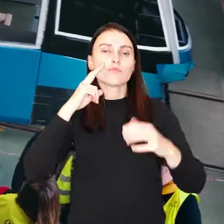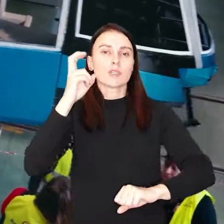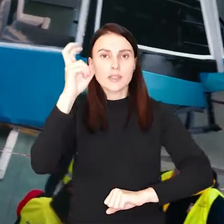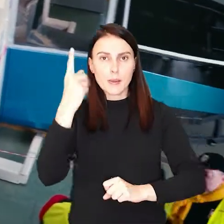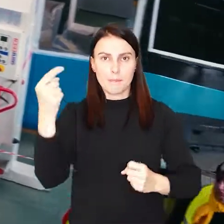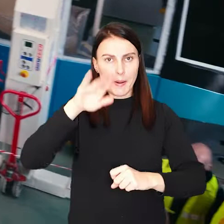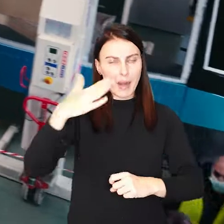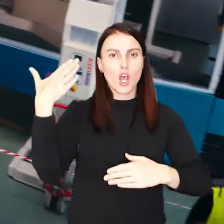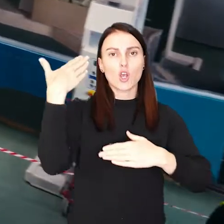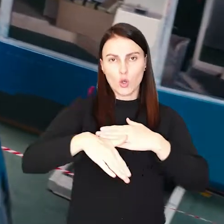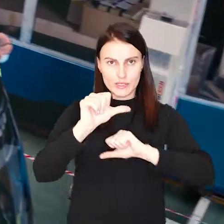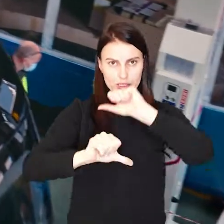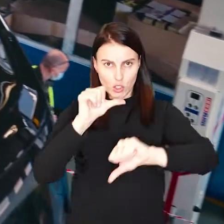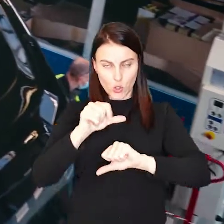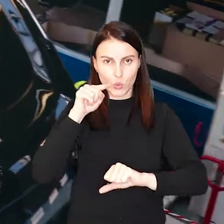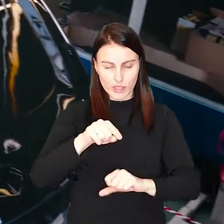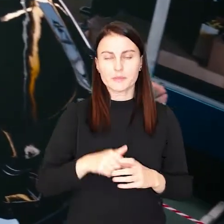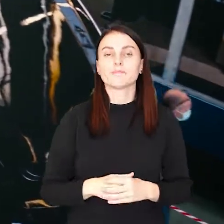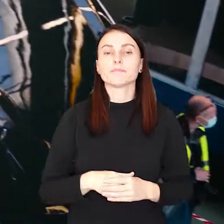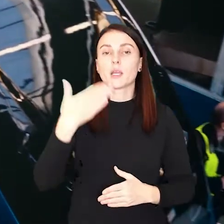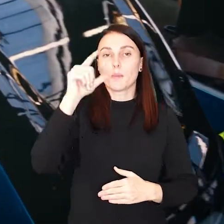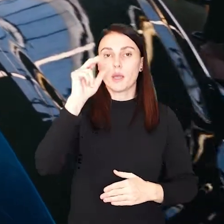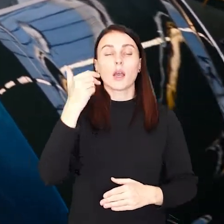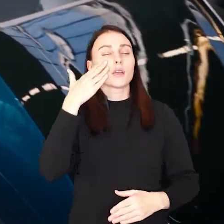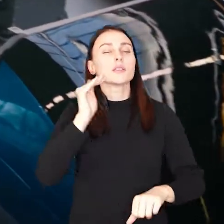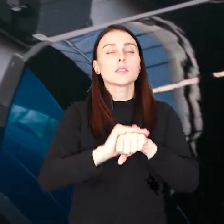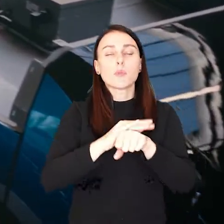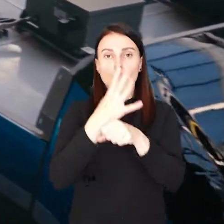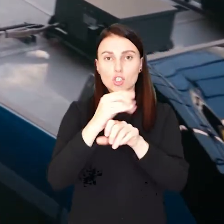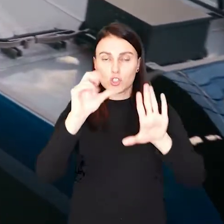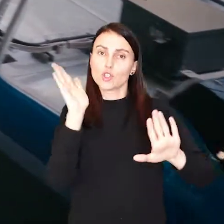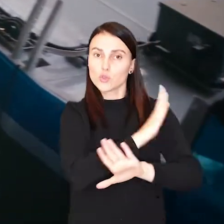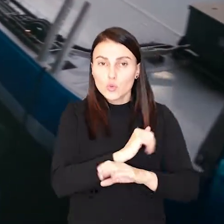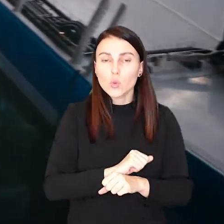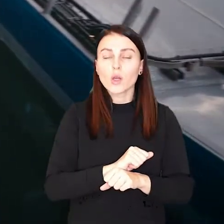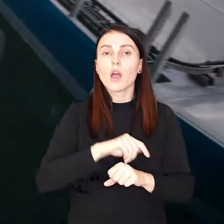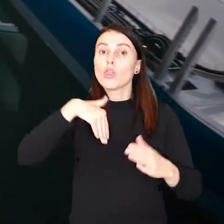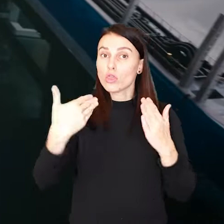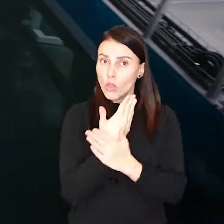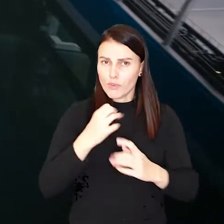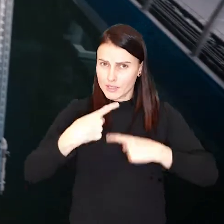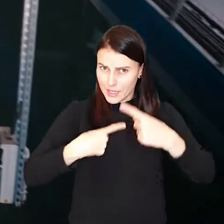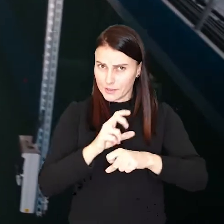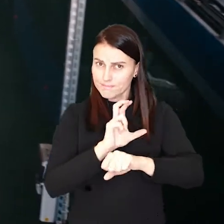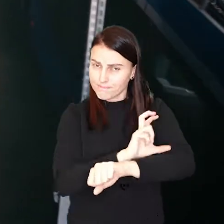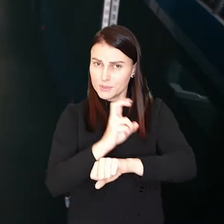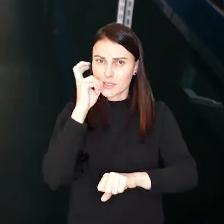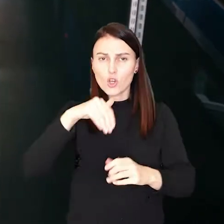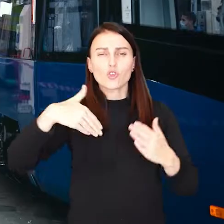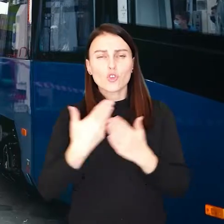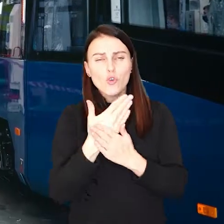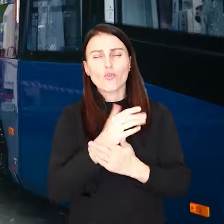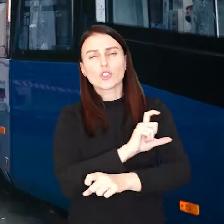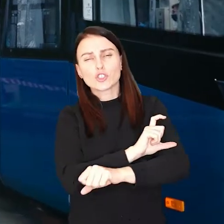Wrocławia jeszcze do końca tego roku. MPK zamówiło ich łącznie 46. Nowa generacja tramwajów to nowoczesne